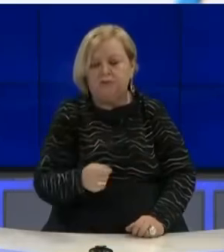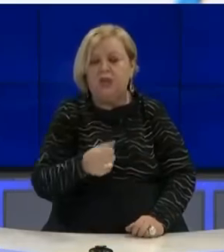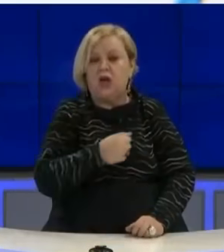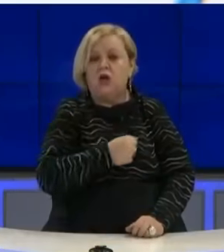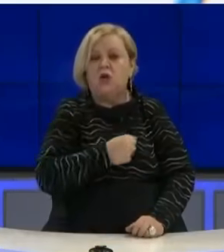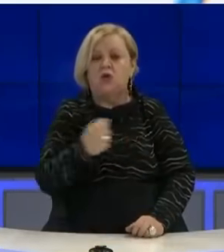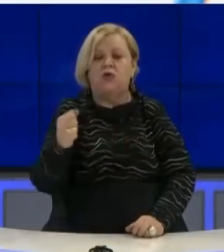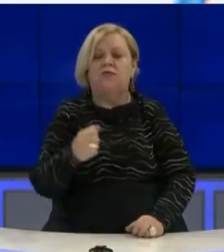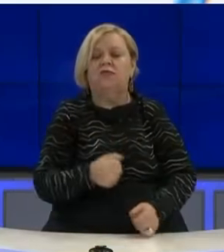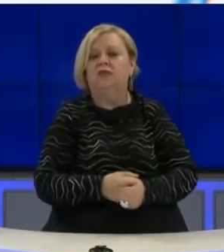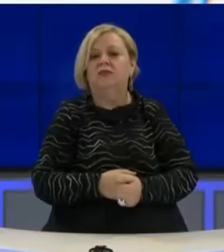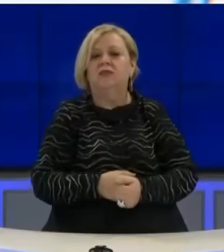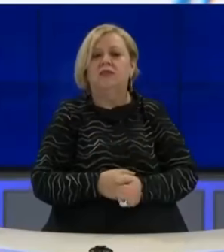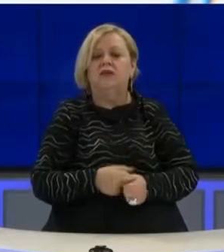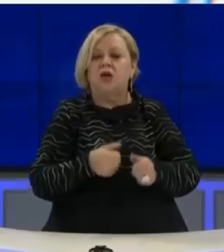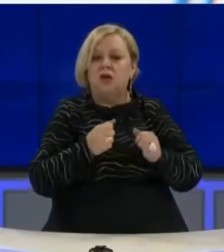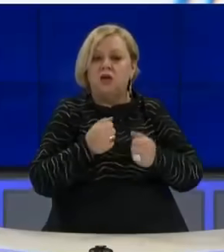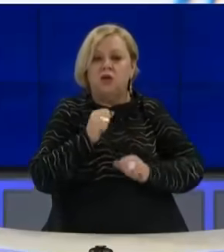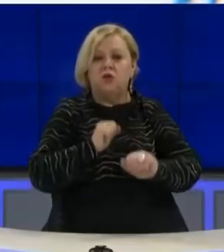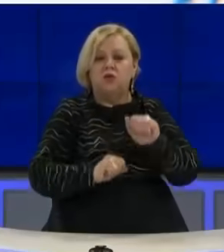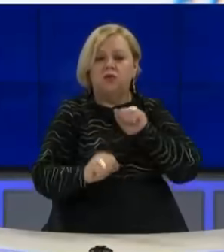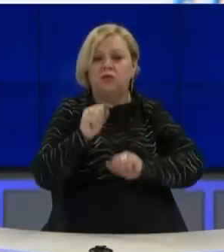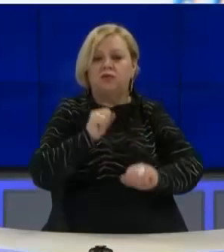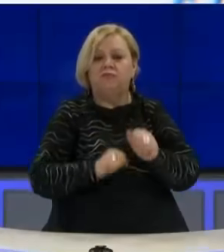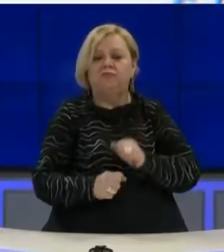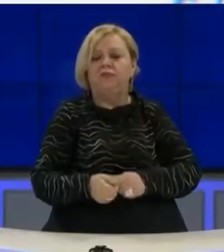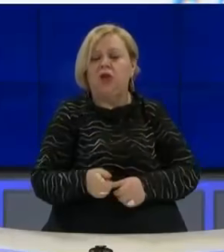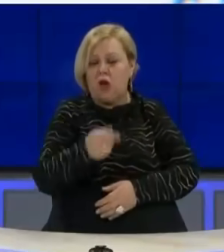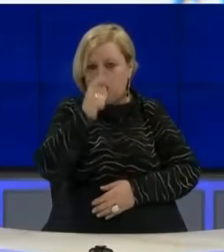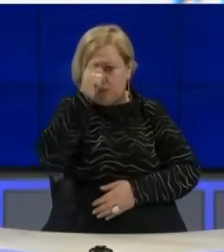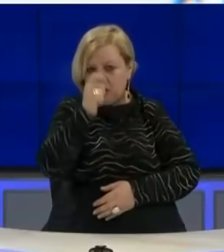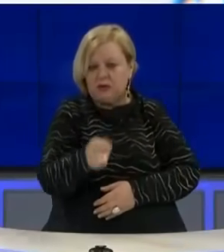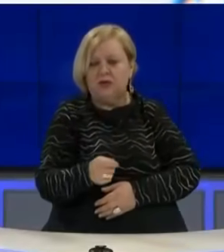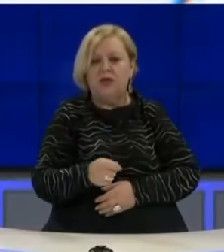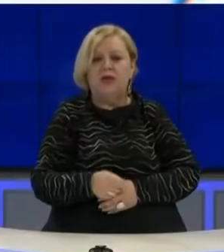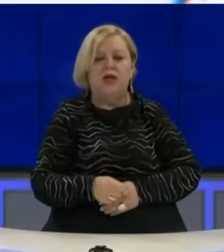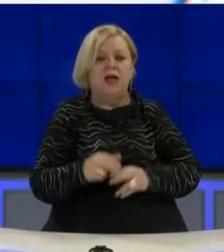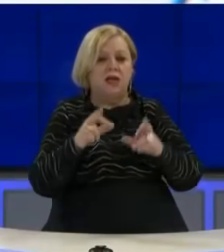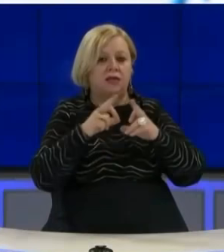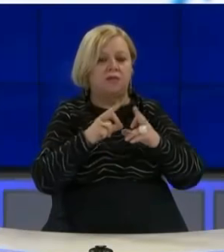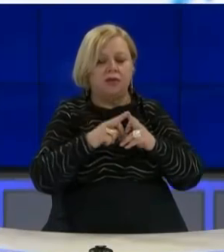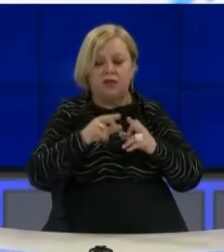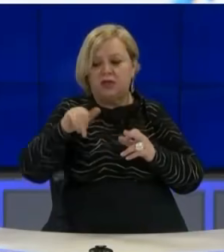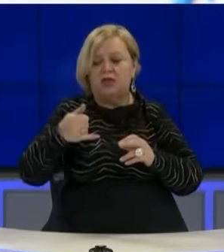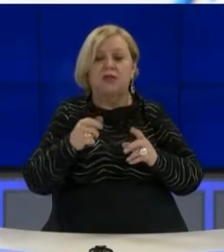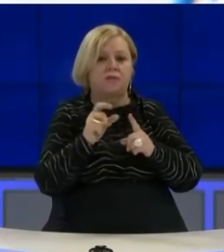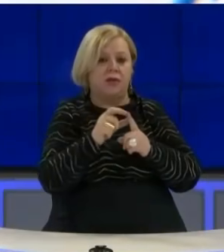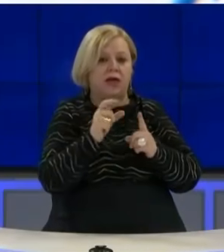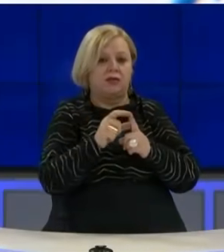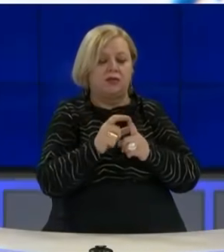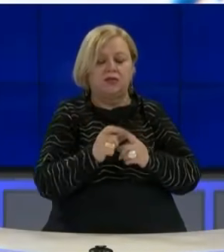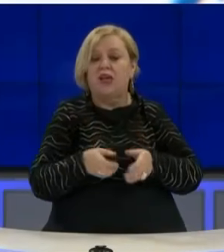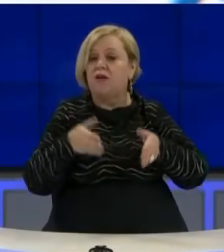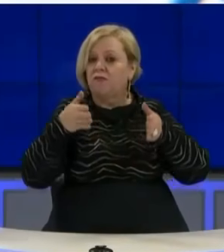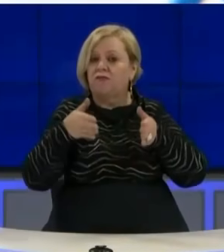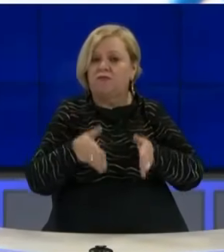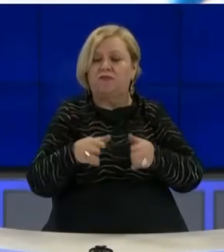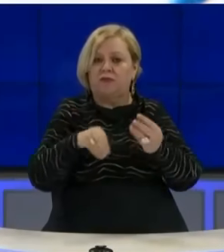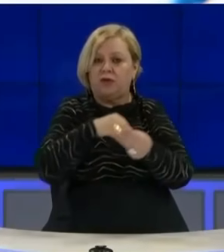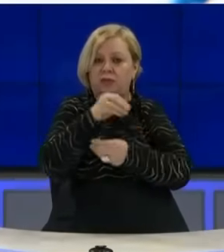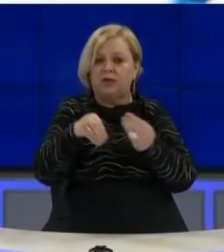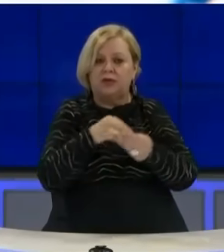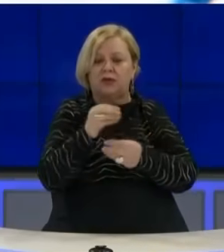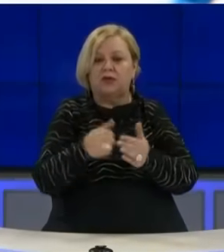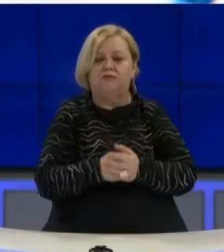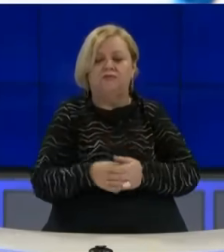të familjes Jashari, po bën homazhet tek kompleksi memorial Adem Jashari në Prekaz. Homazhet tek farezat e familjes Jashari